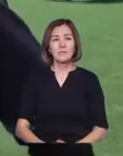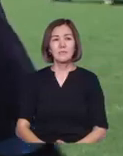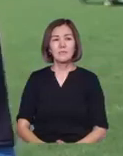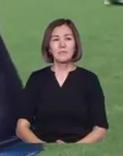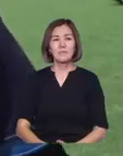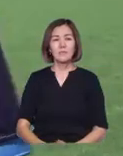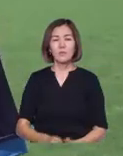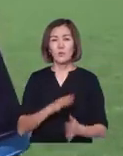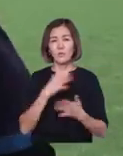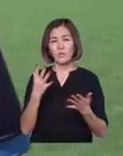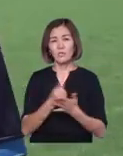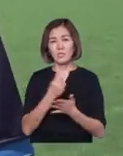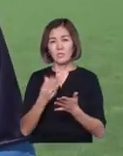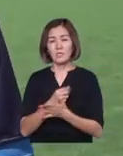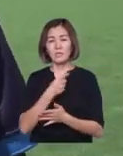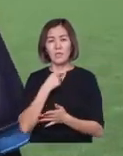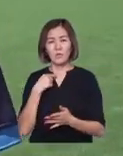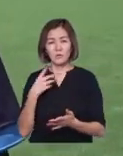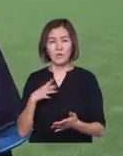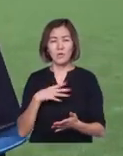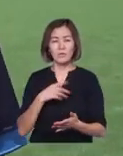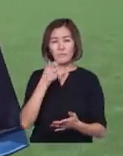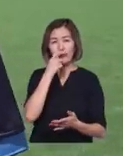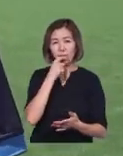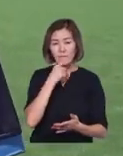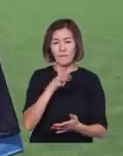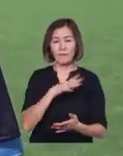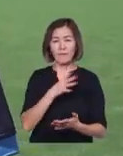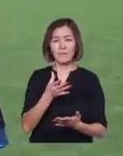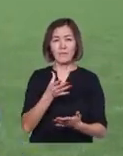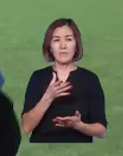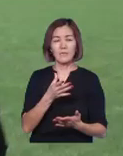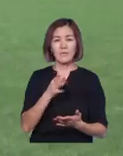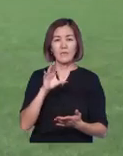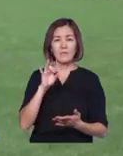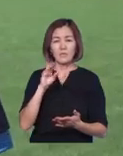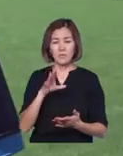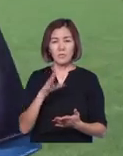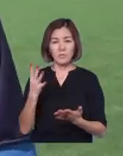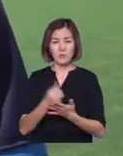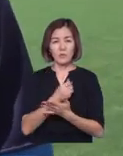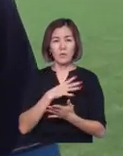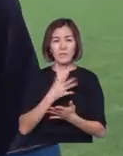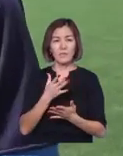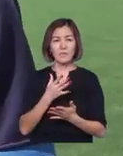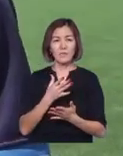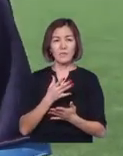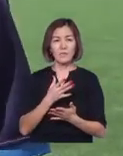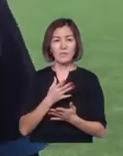деген жүлделер алып жатырық. Талдықорған, мысалы, Жаркенттерден, Сарыөзектен алдық. Бұлай бұйыртса